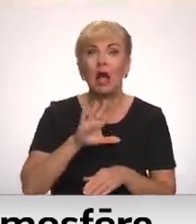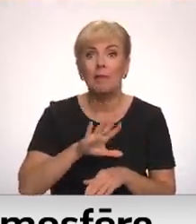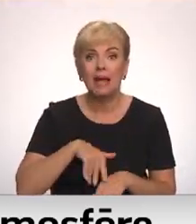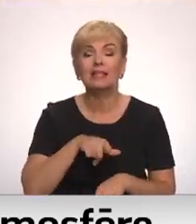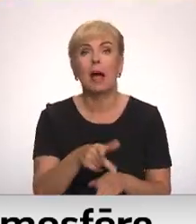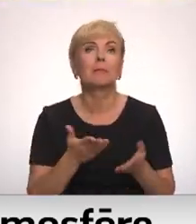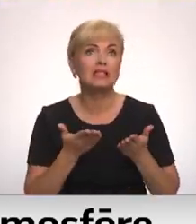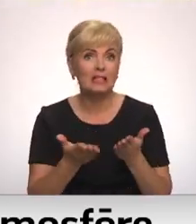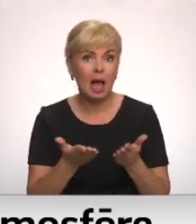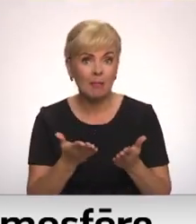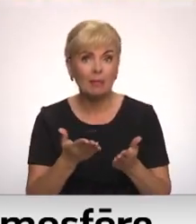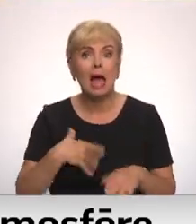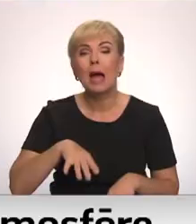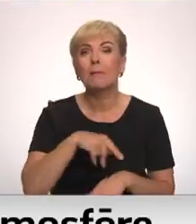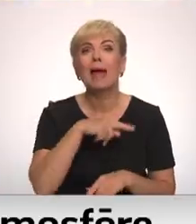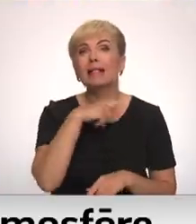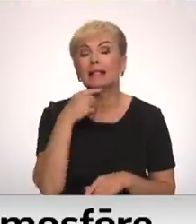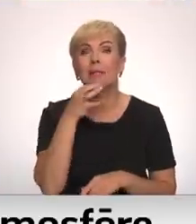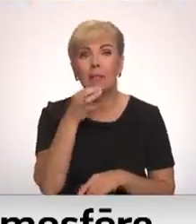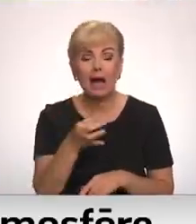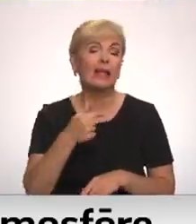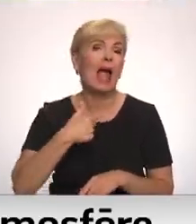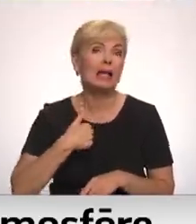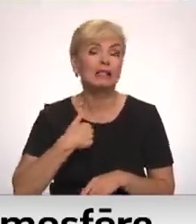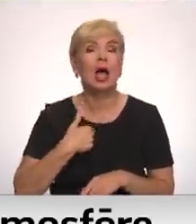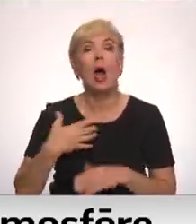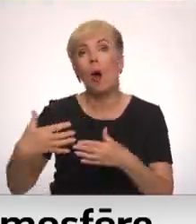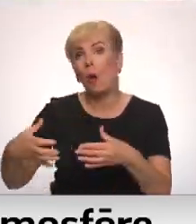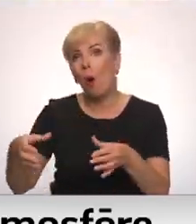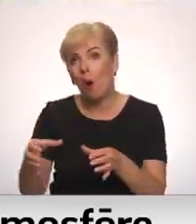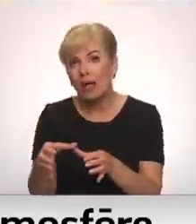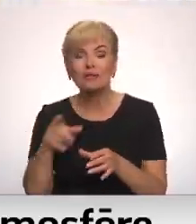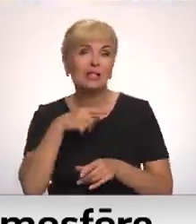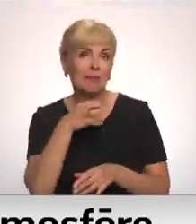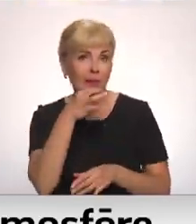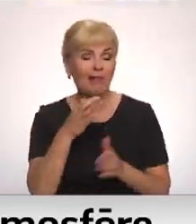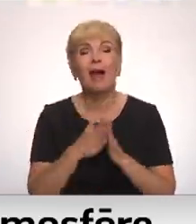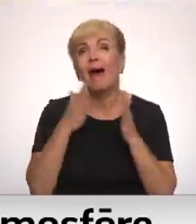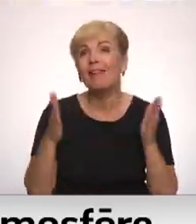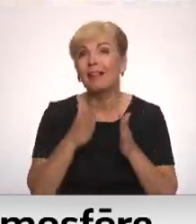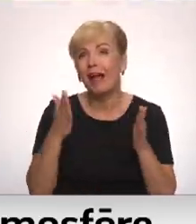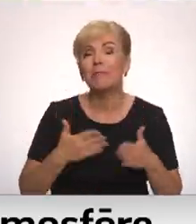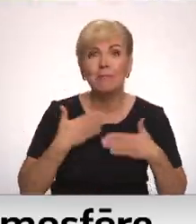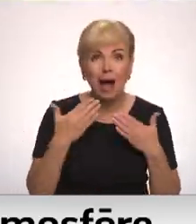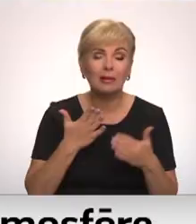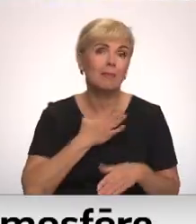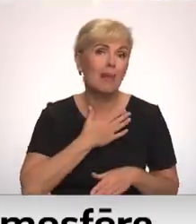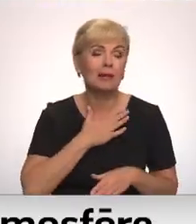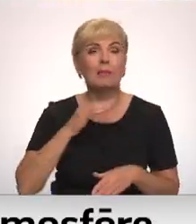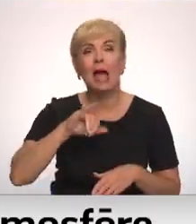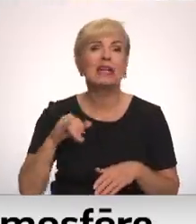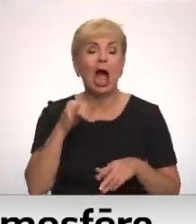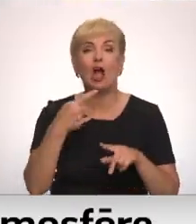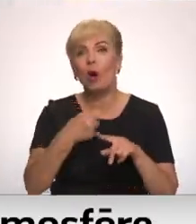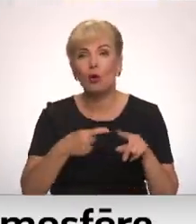cepam. Mēs gribam pateikt, es un kolektīvs grib pateikt lielu paldies manam mīļajam Jāņoklim,